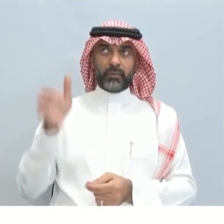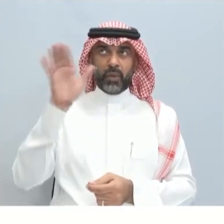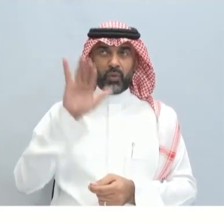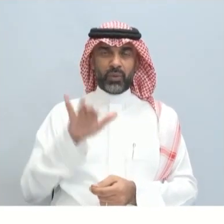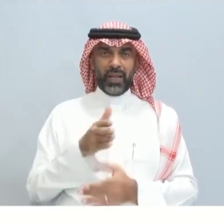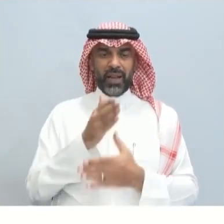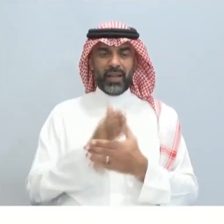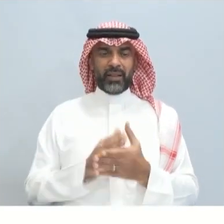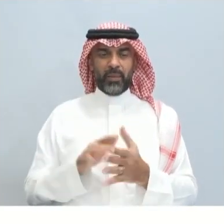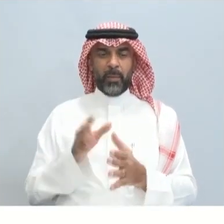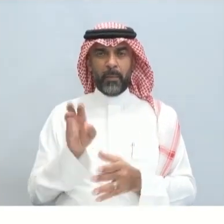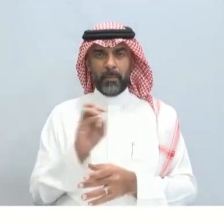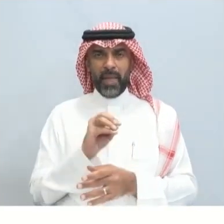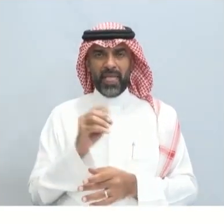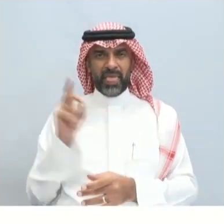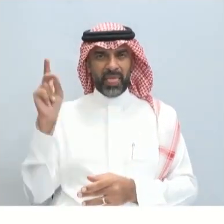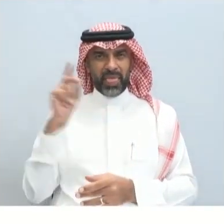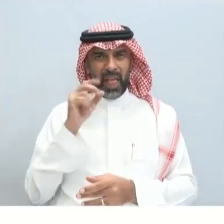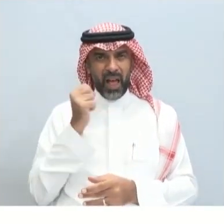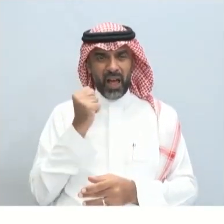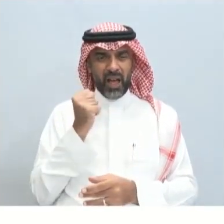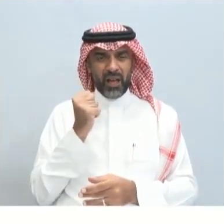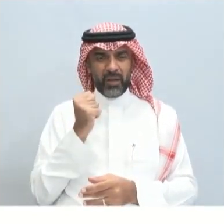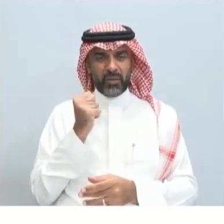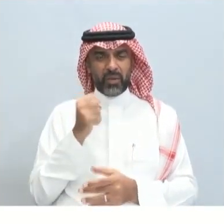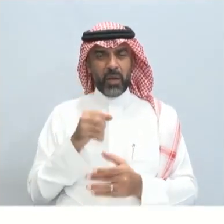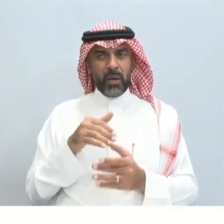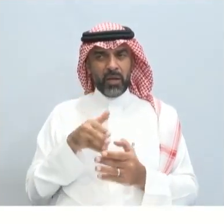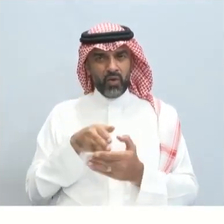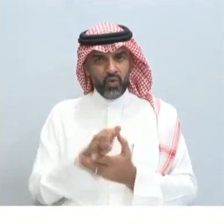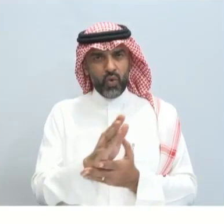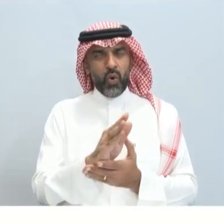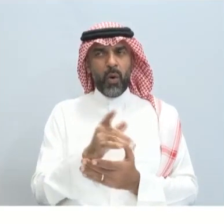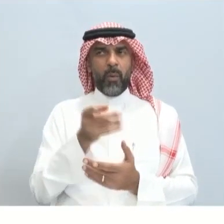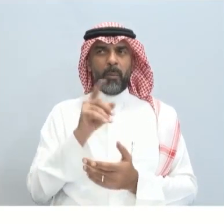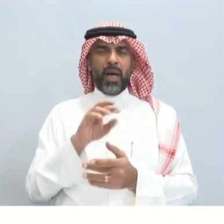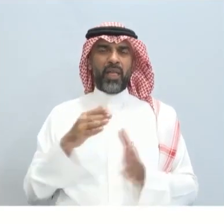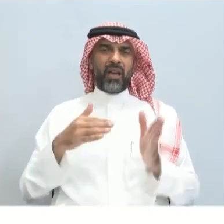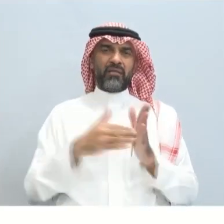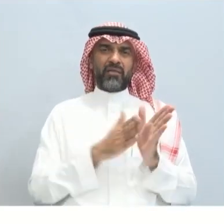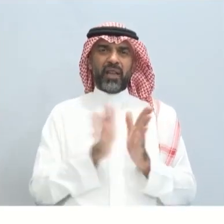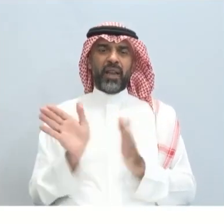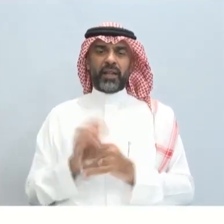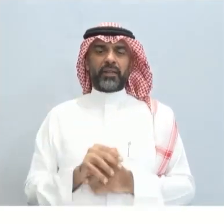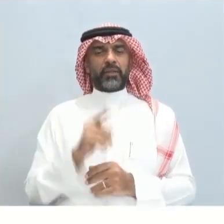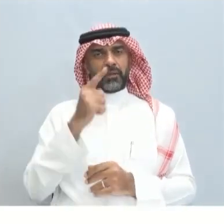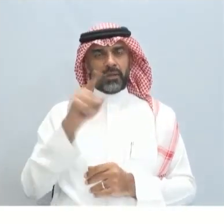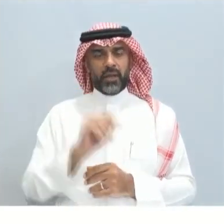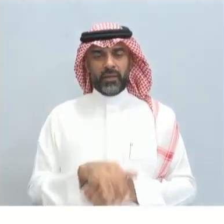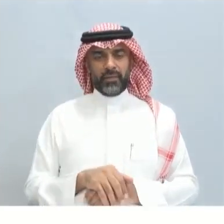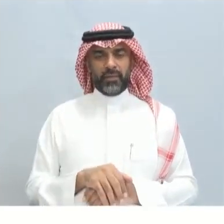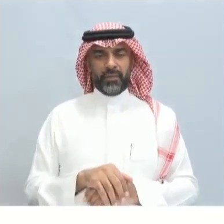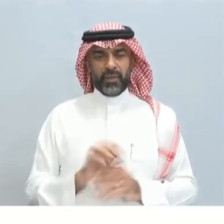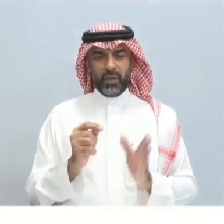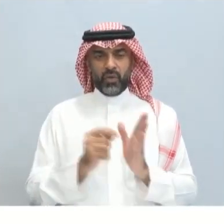بعض طاقتها بعض الطاقه يعبر وبعضها الاخر ينعكس نعم اجابه صحيحه